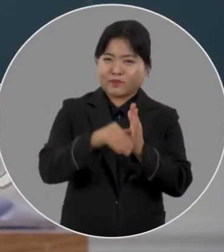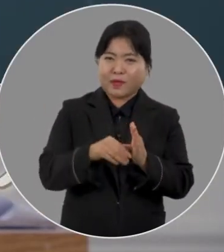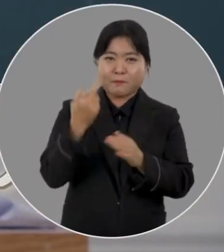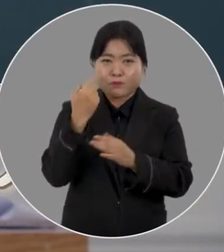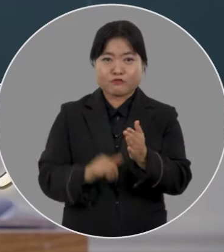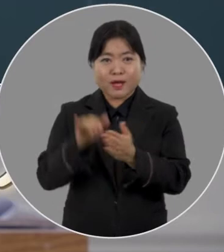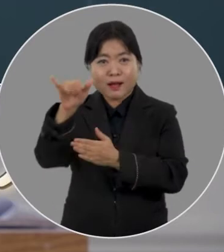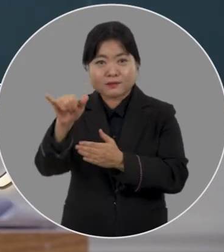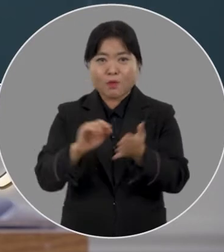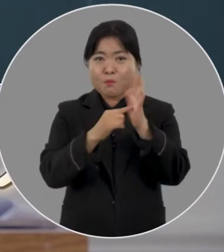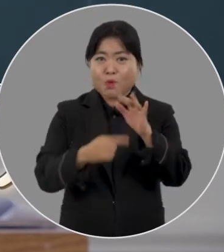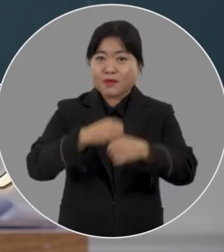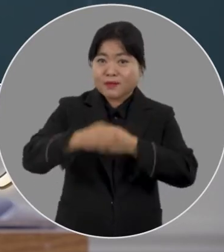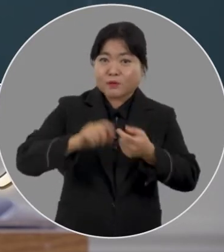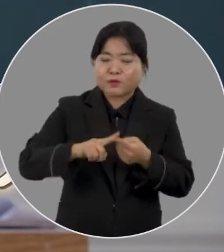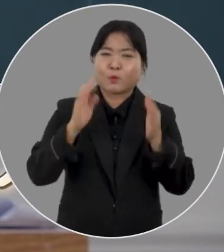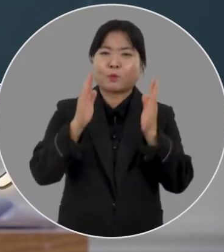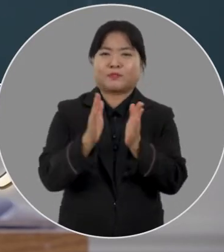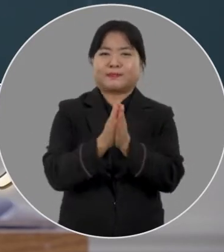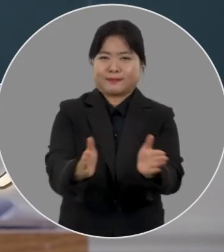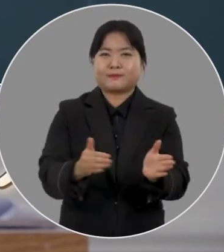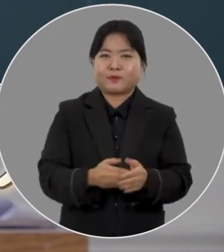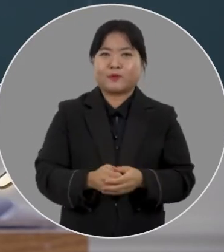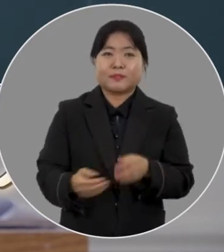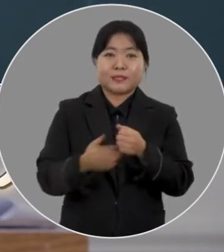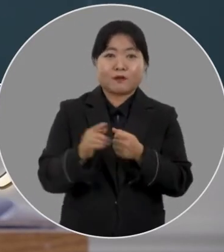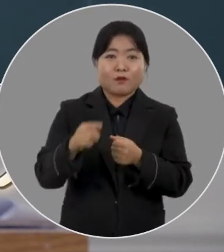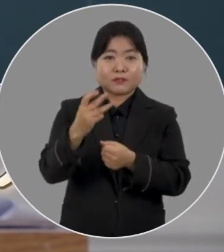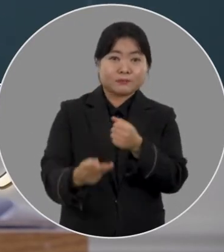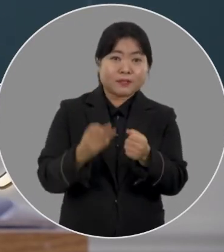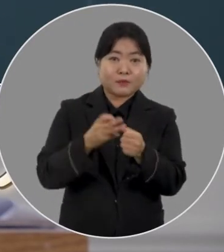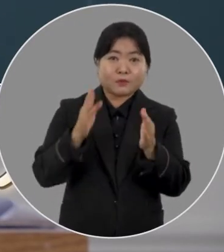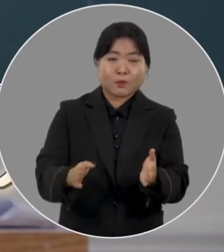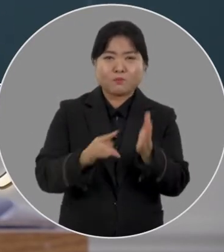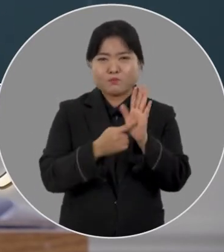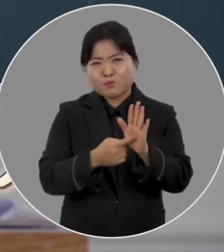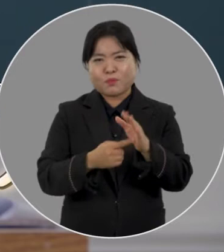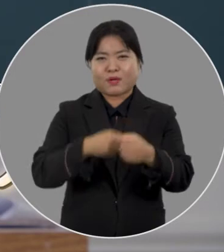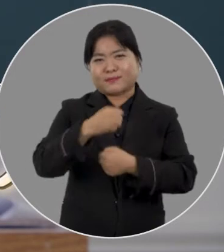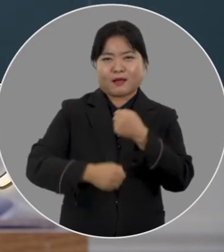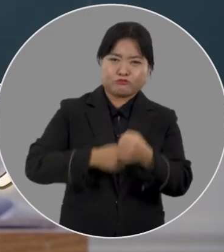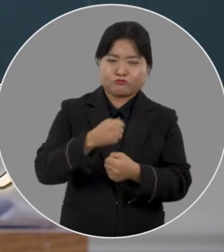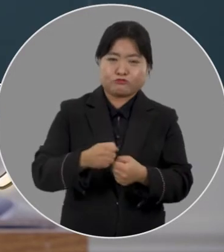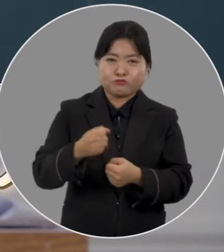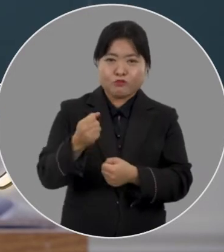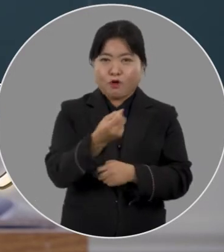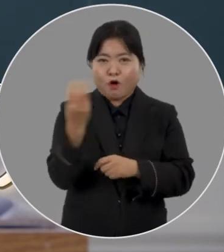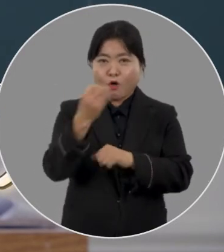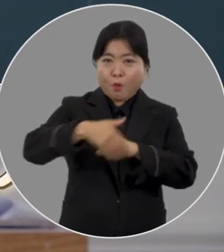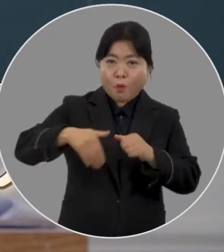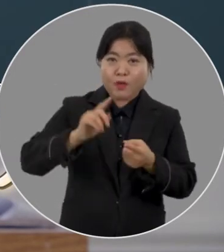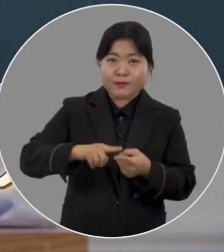미국에 가서 표현의 자유에 대해서 공부를 시작을 했어요. 그래서 거기서 한 13년 정도 표현의 자유, 뭐 언론의 자유 이런